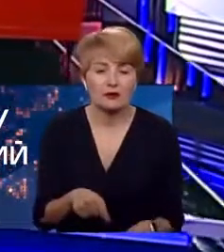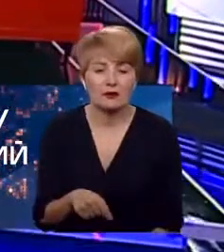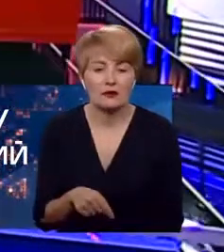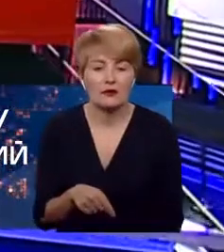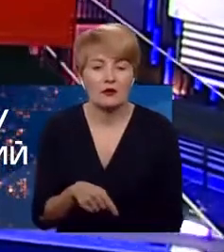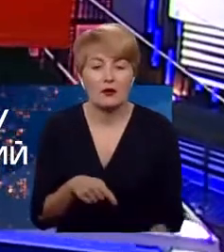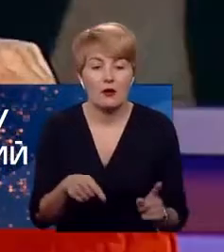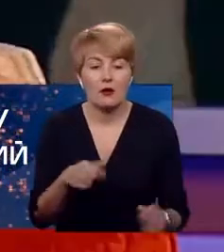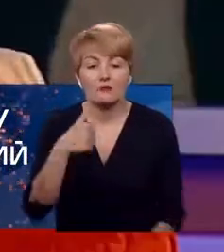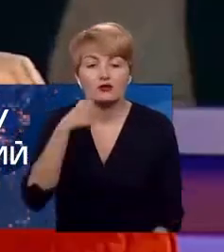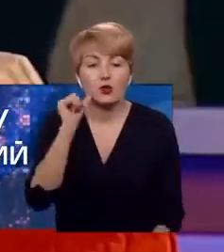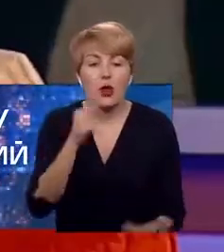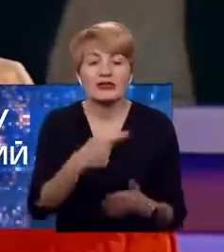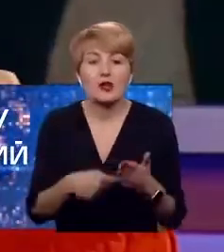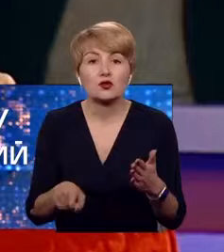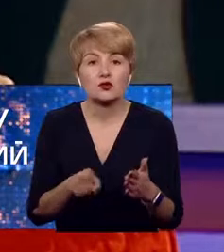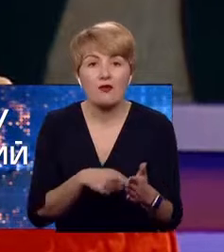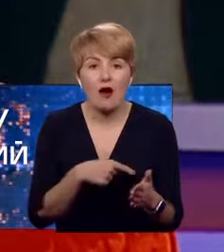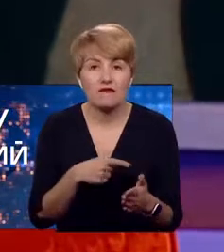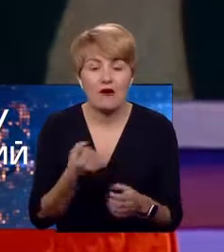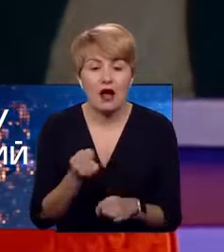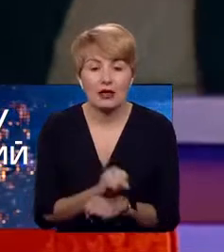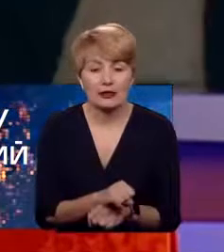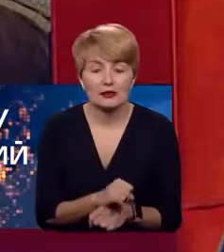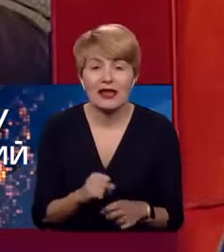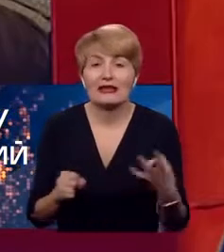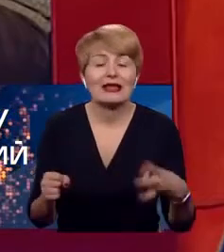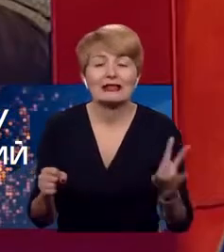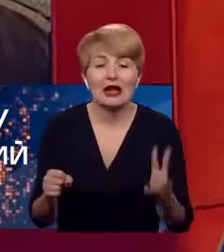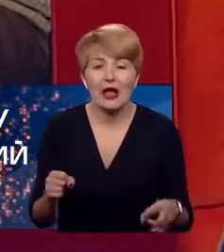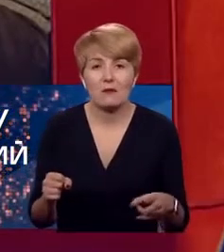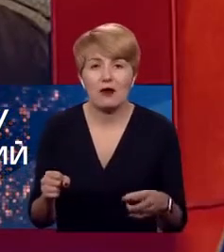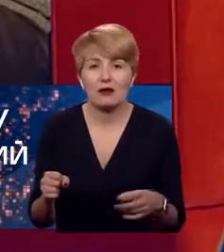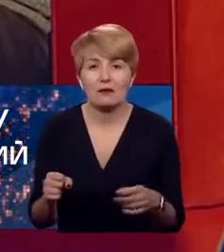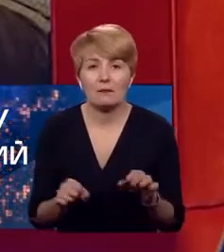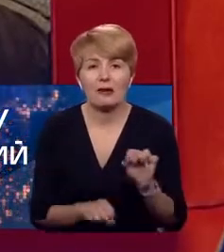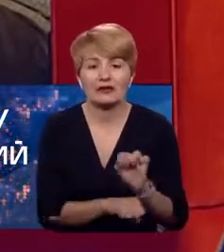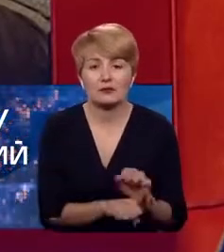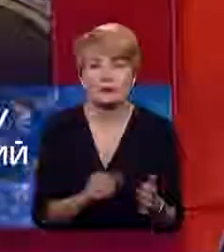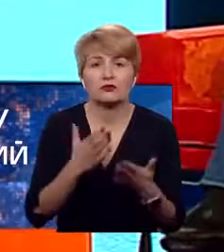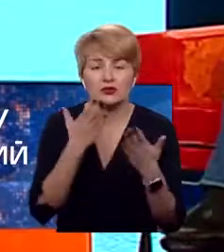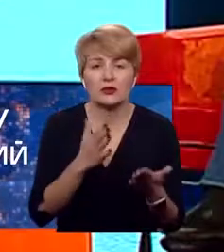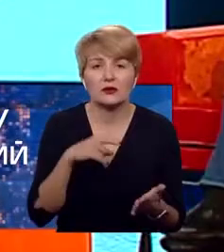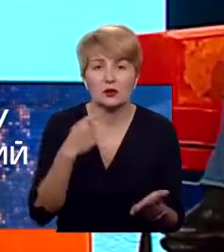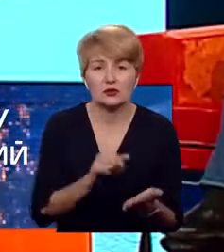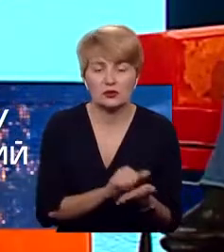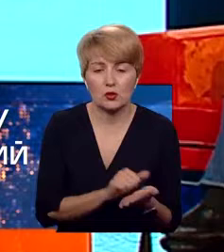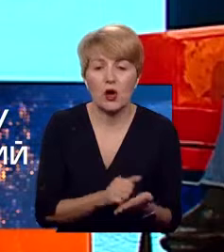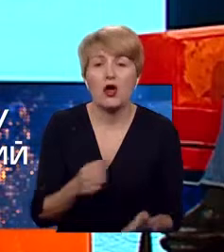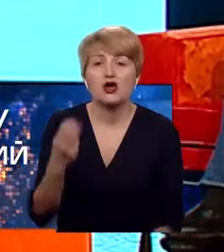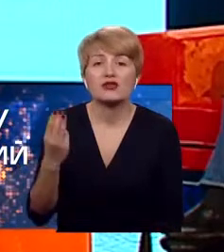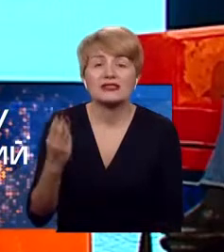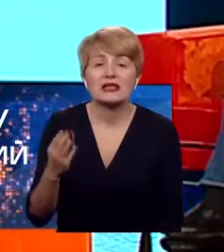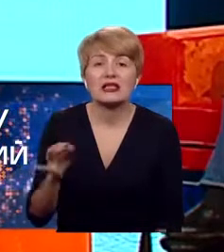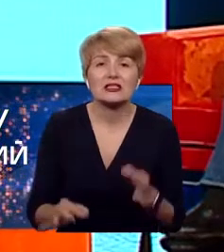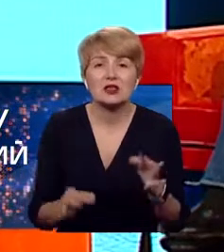скасував арешт. Вчора. Ще раз. 16-го. Не треба пересмикувати, ви менш читаєте російську пресу. Швейцарський суд визнав, треба,